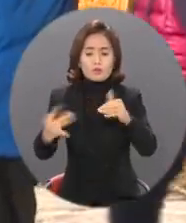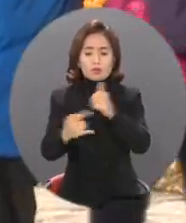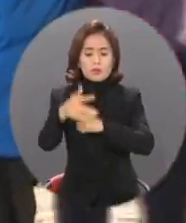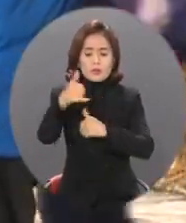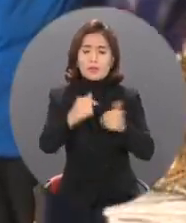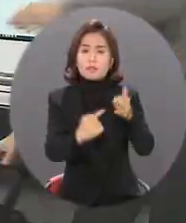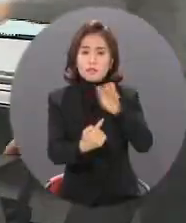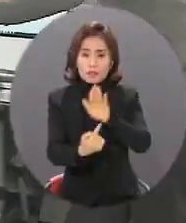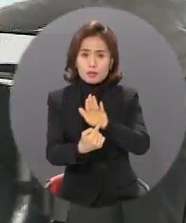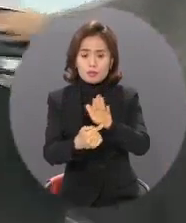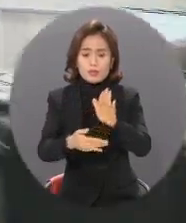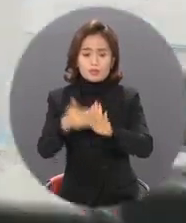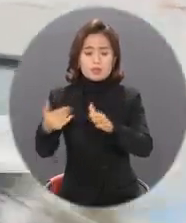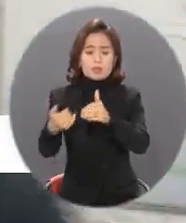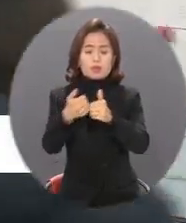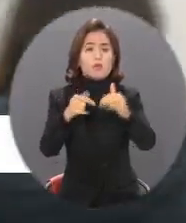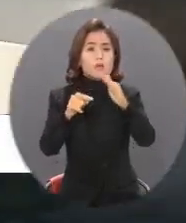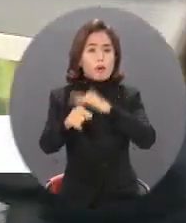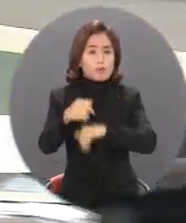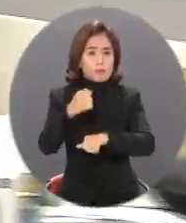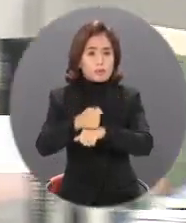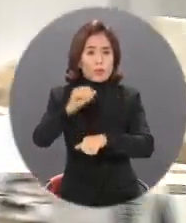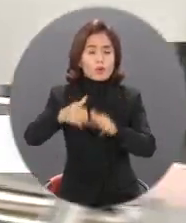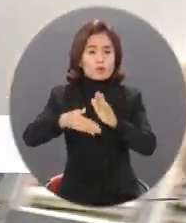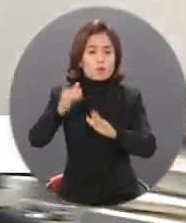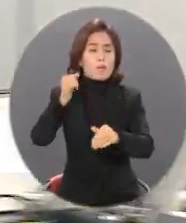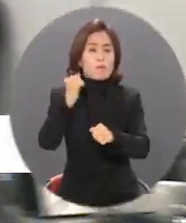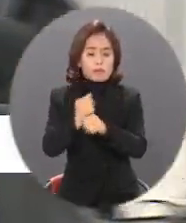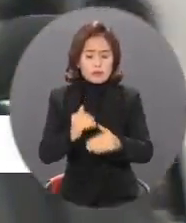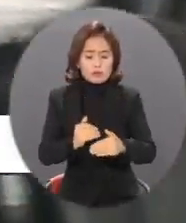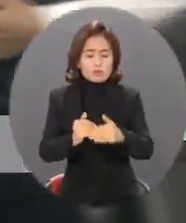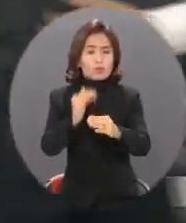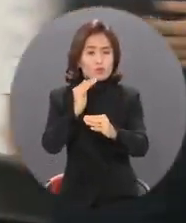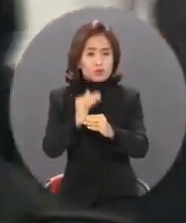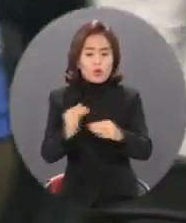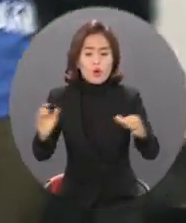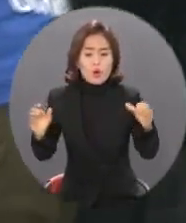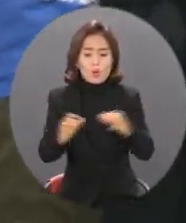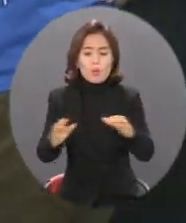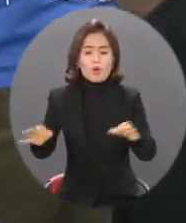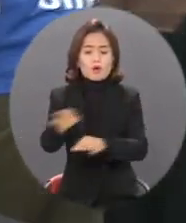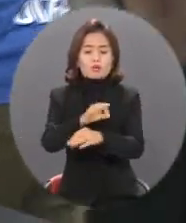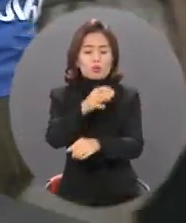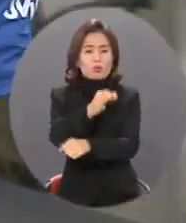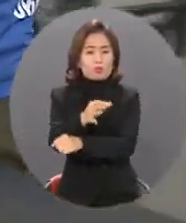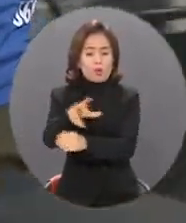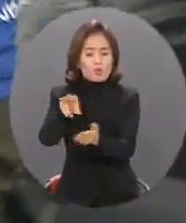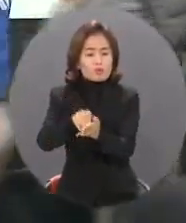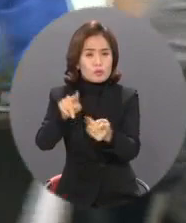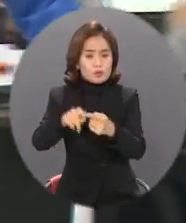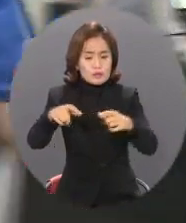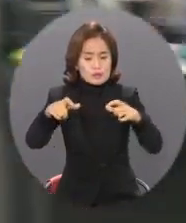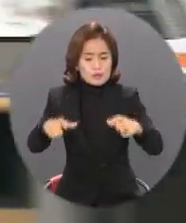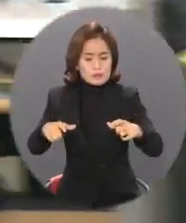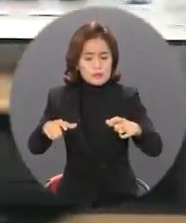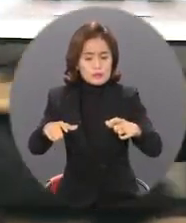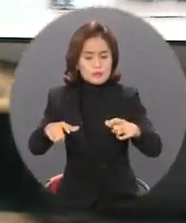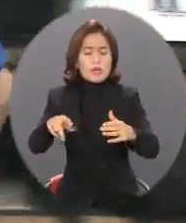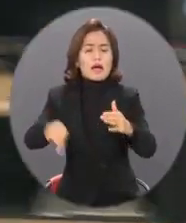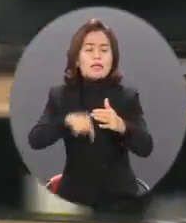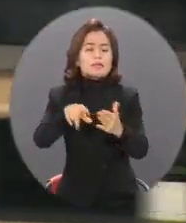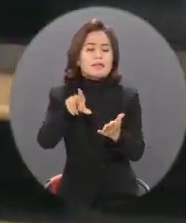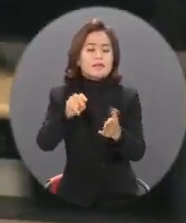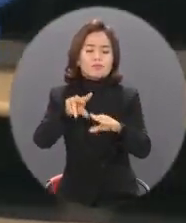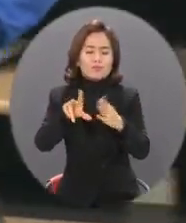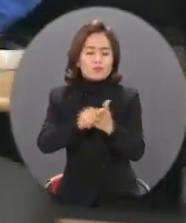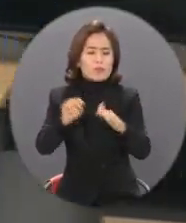나섰습니다. 시의회를 찾아와 광주시가 이미 추진하고 있는 복합 쇼핑몰 문제를 지역적인 차원에서 접근할 게